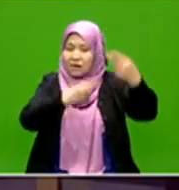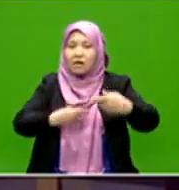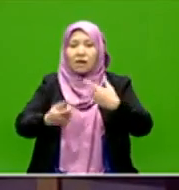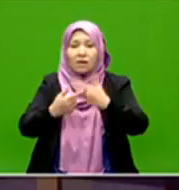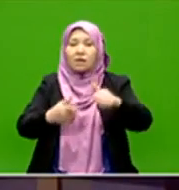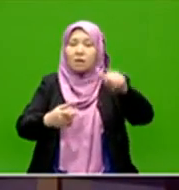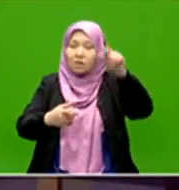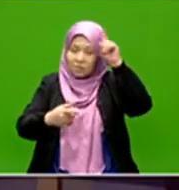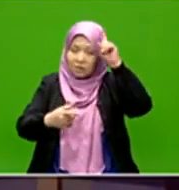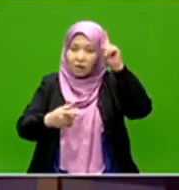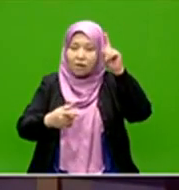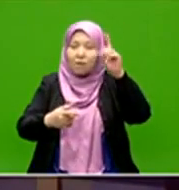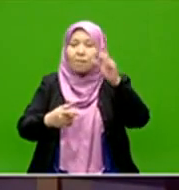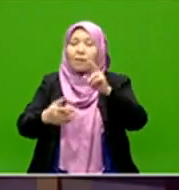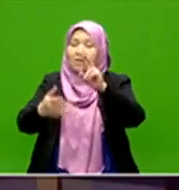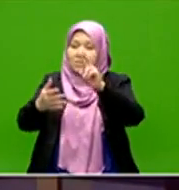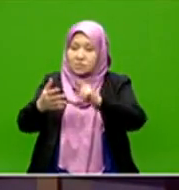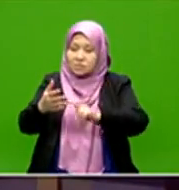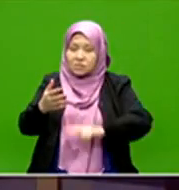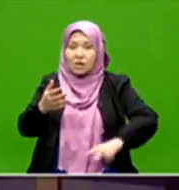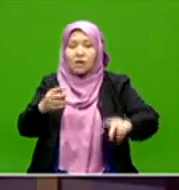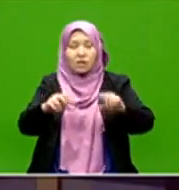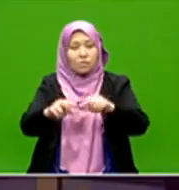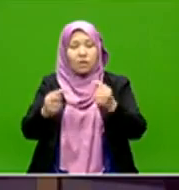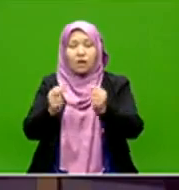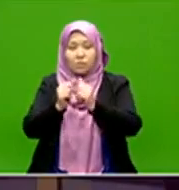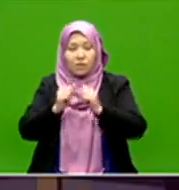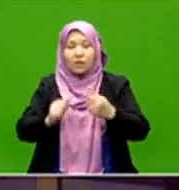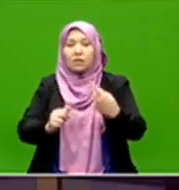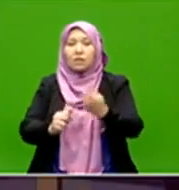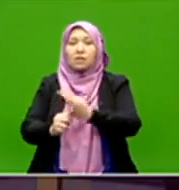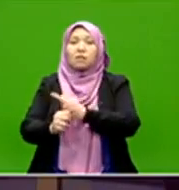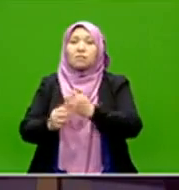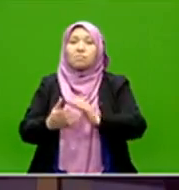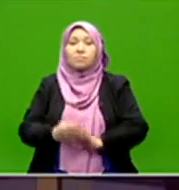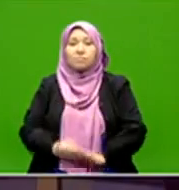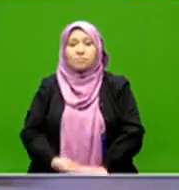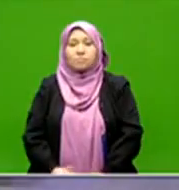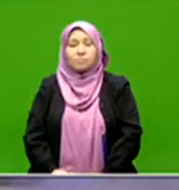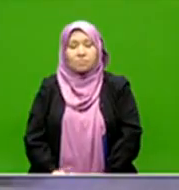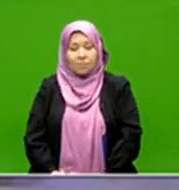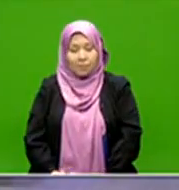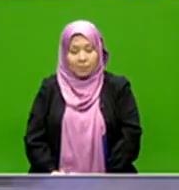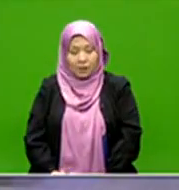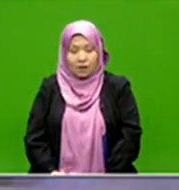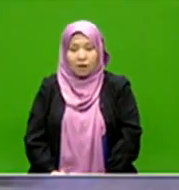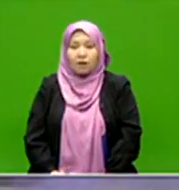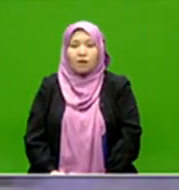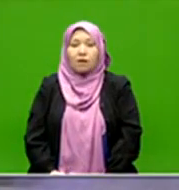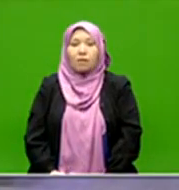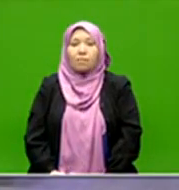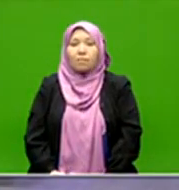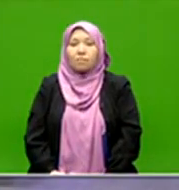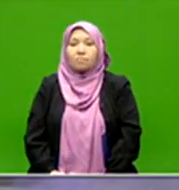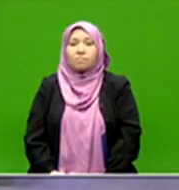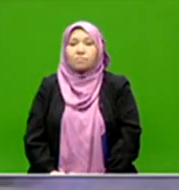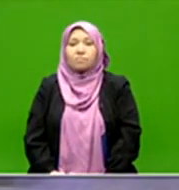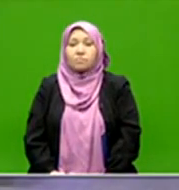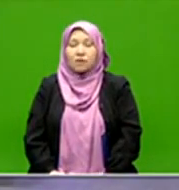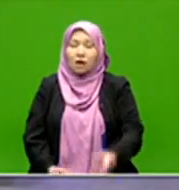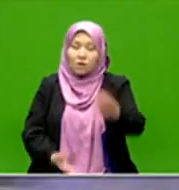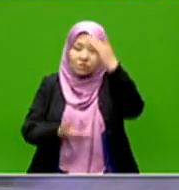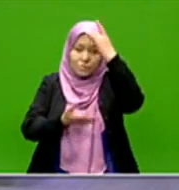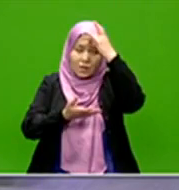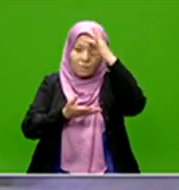Wa Taala dengan bacaan Ummul Quran Al-Fatihah bersama Ustaz Tarmizi. Baik, terima kasih kepada Ustaz Fazrul. Bismillahirrahmanirrahim.